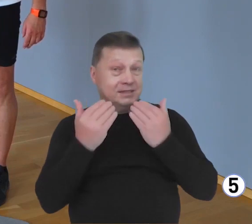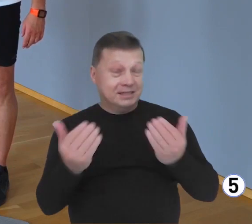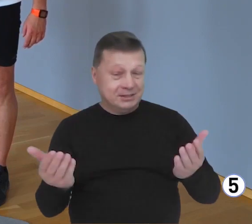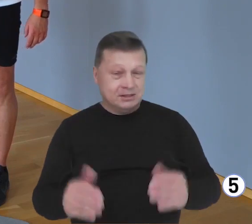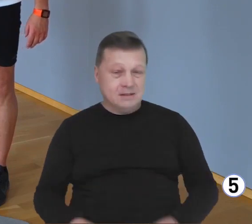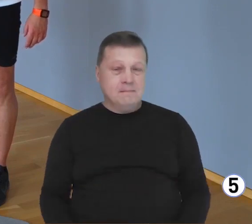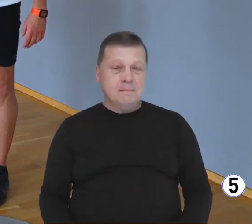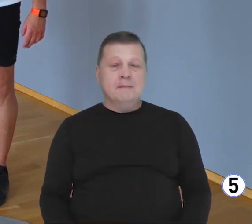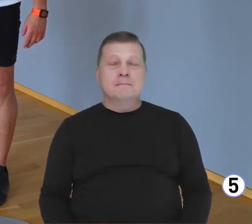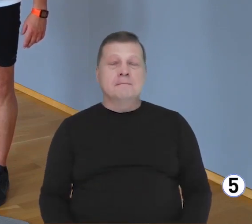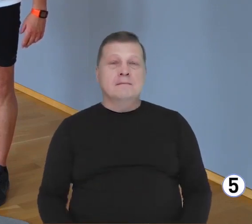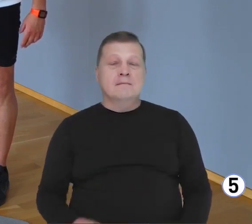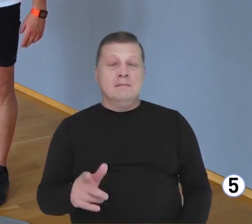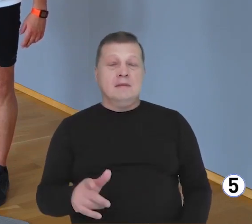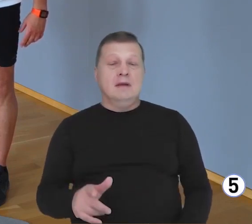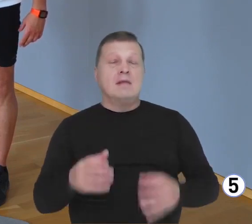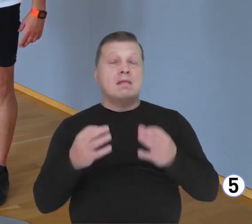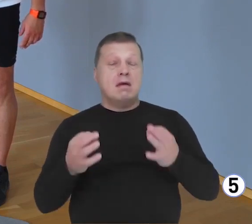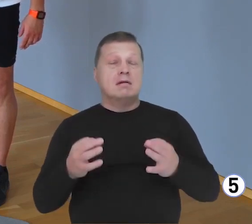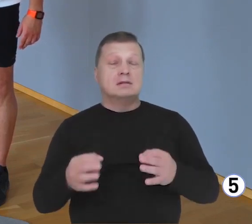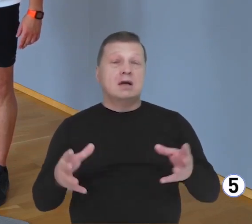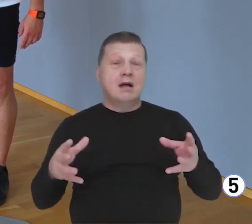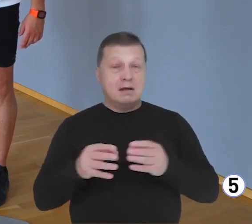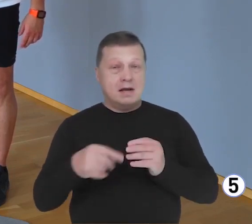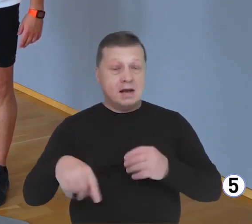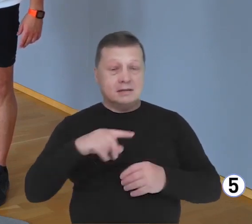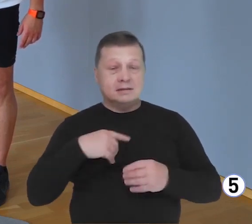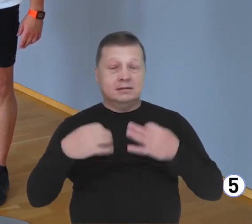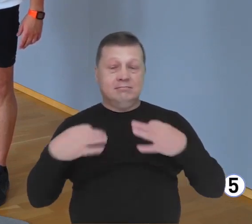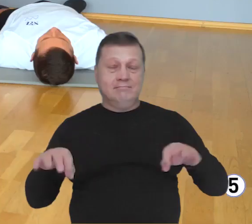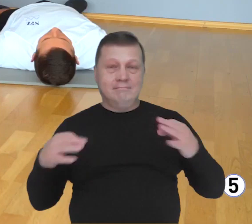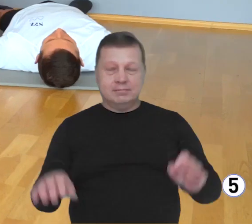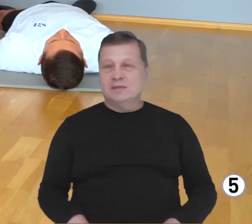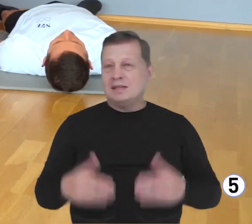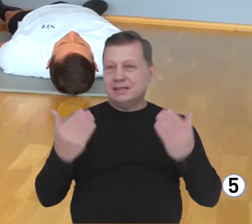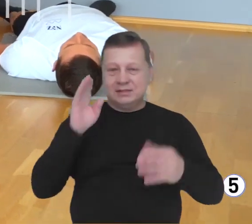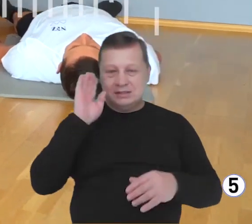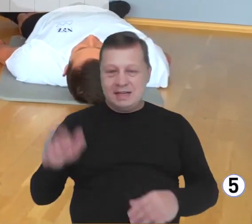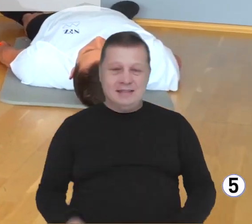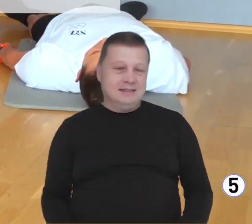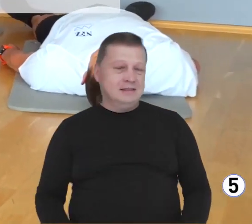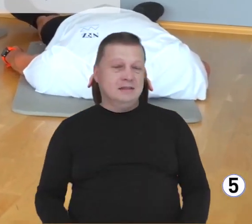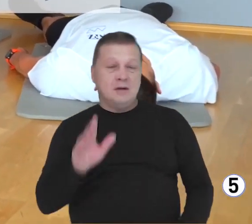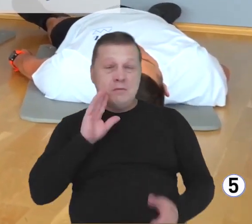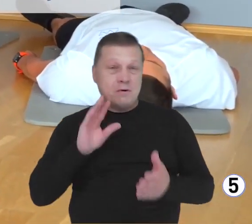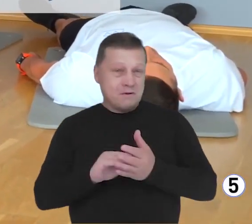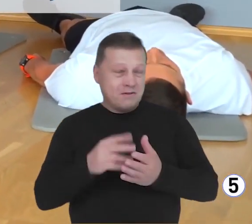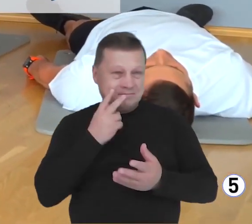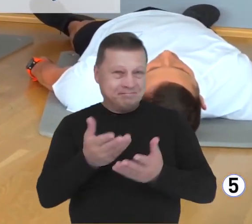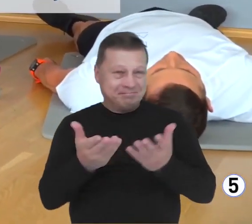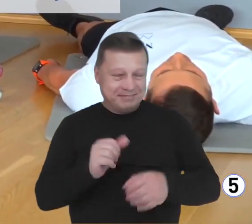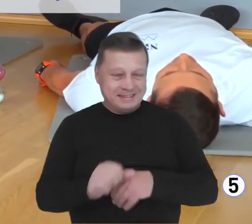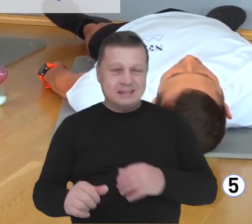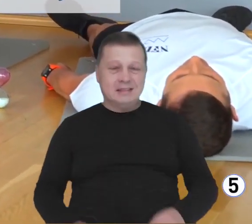Dziękujemy bardzo i zapraszamy na wspólną relaksację. Dzień dobry, cześć. Dziękuję, że po raz